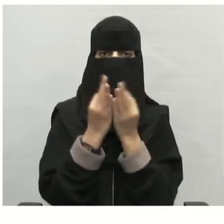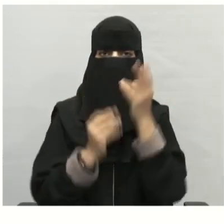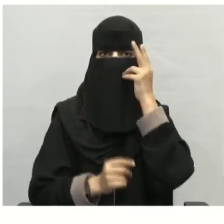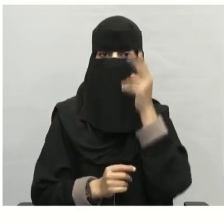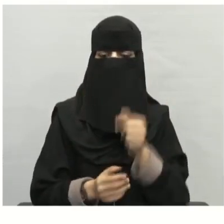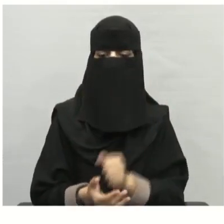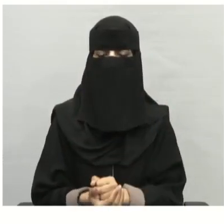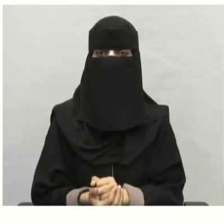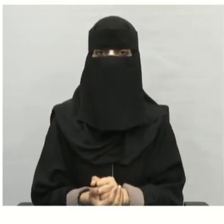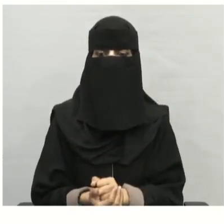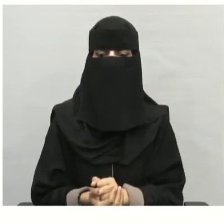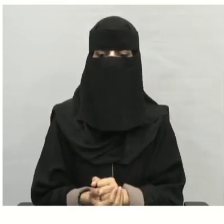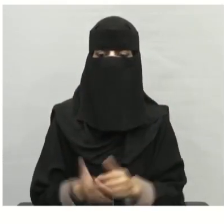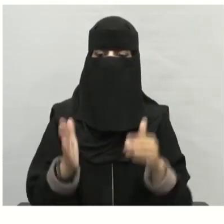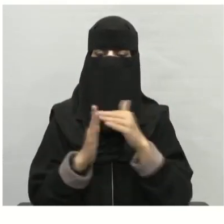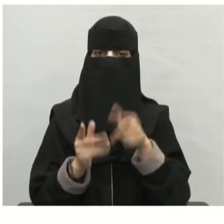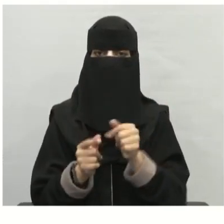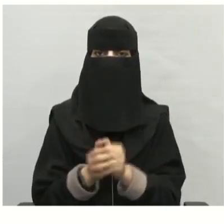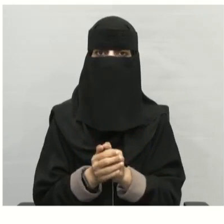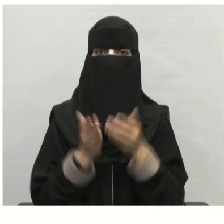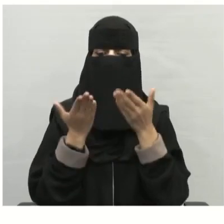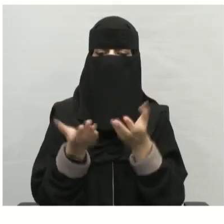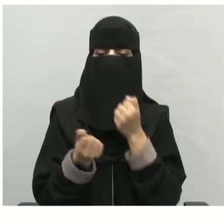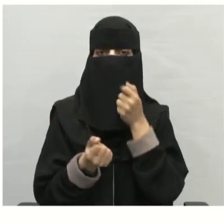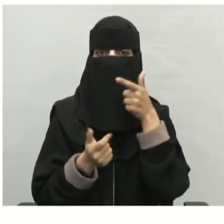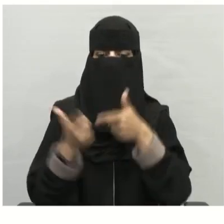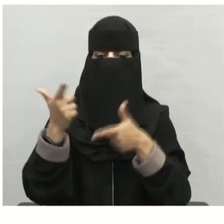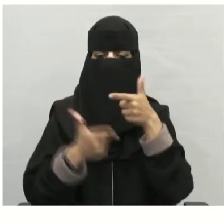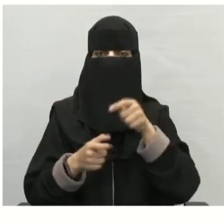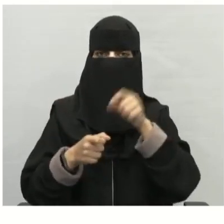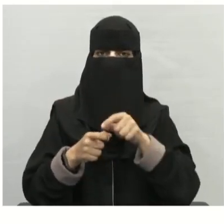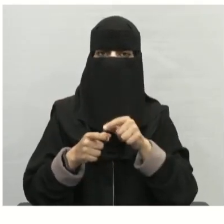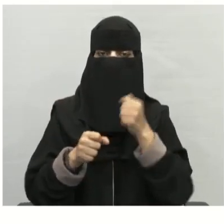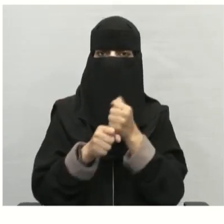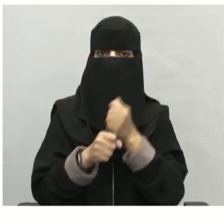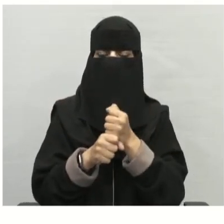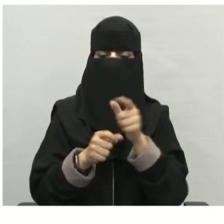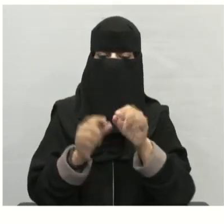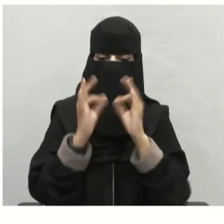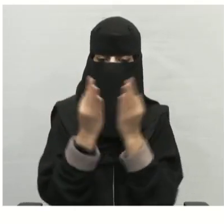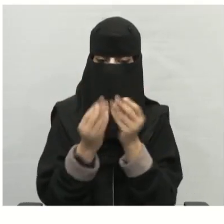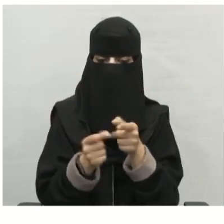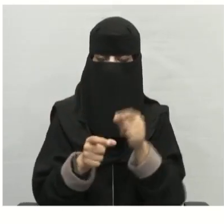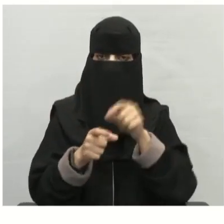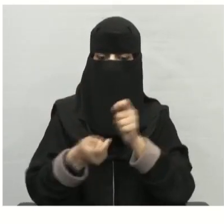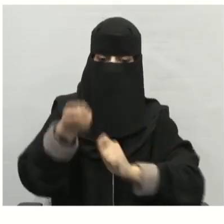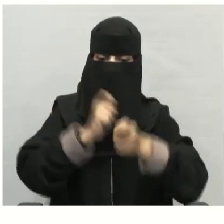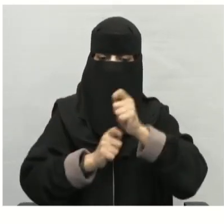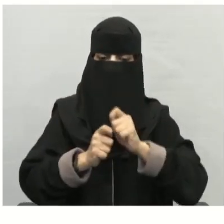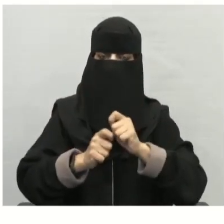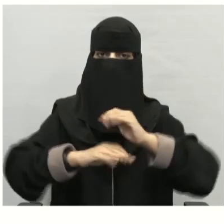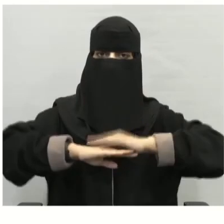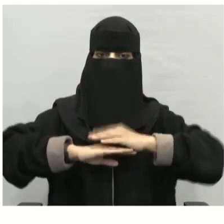المجتمع السعودي واخيرا يبدي رايه في دور الاسره في تكوين